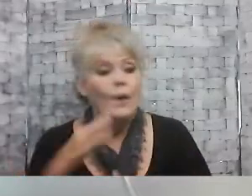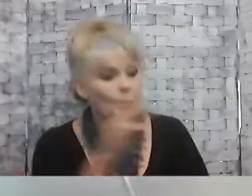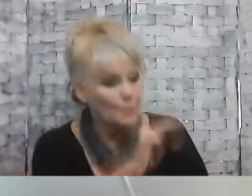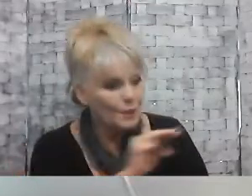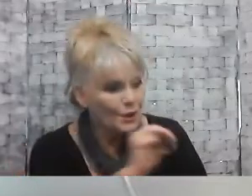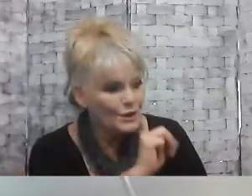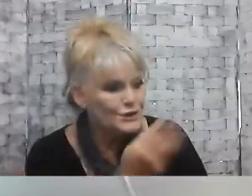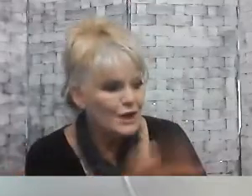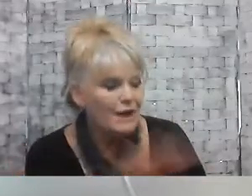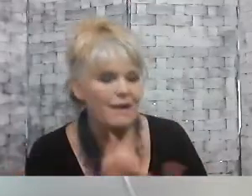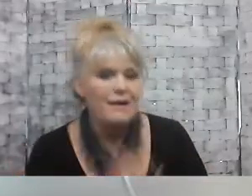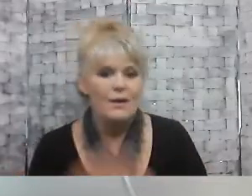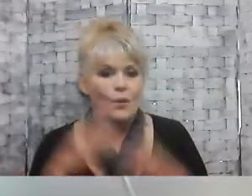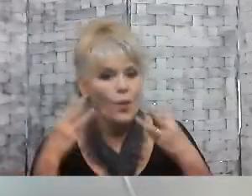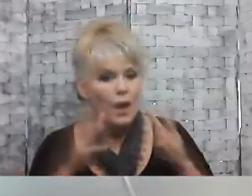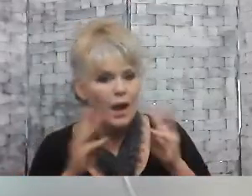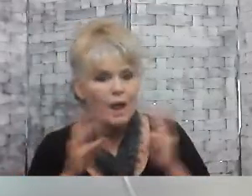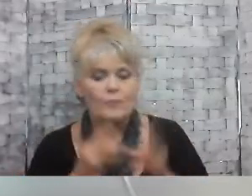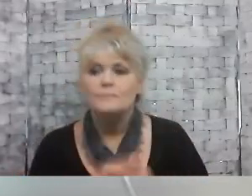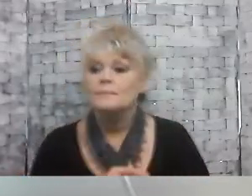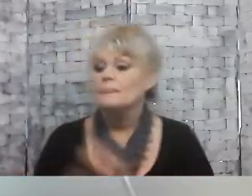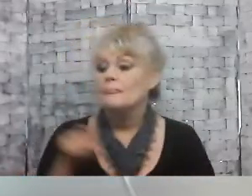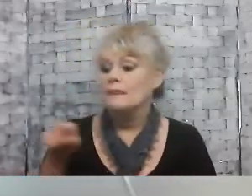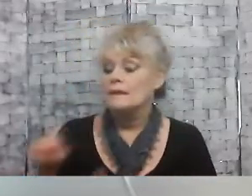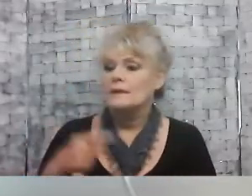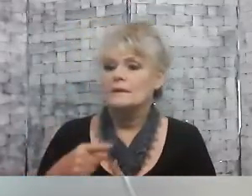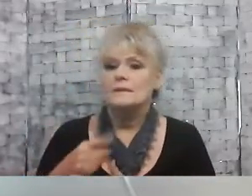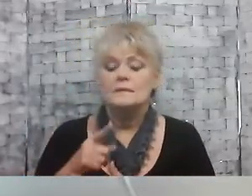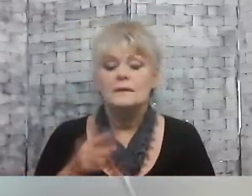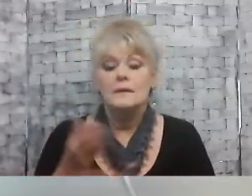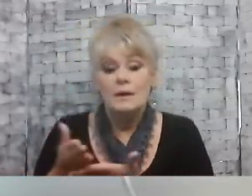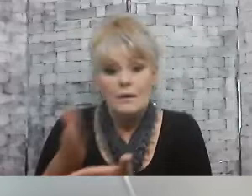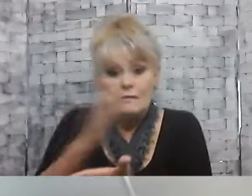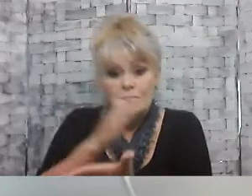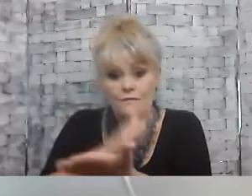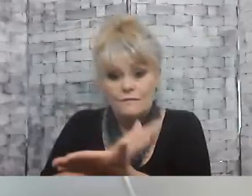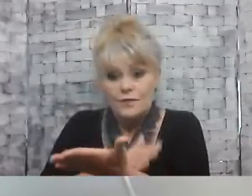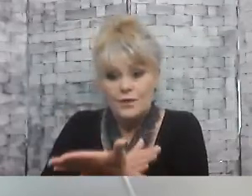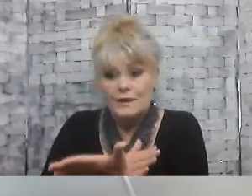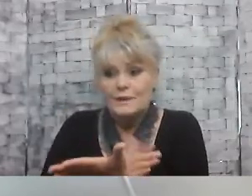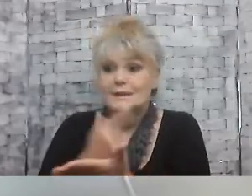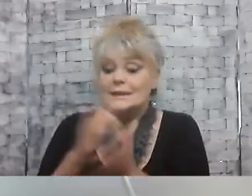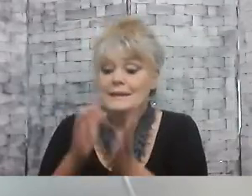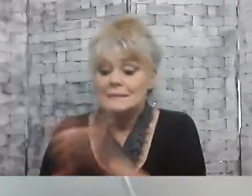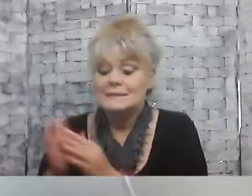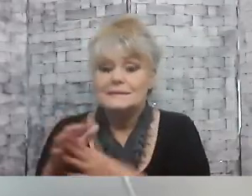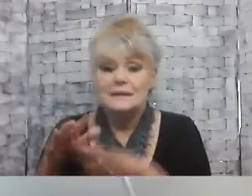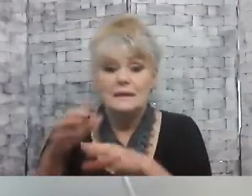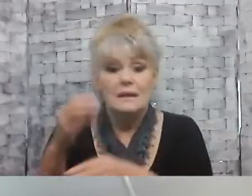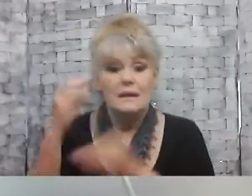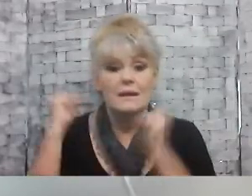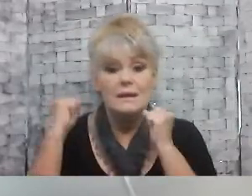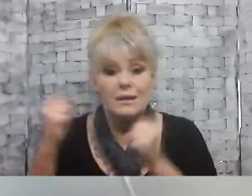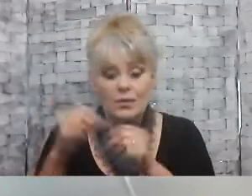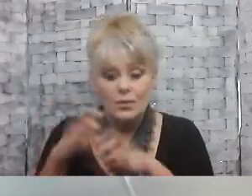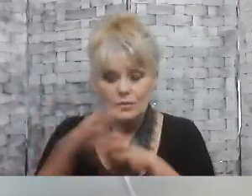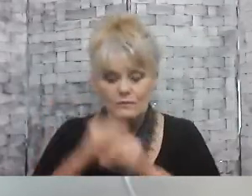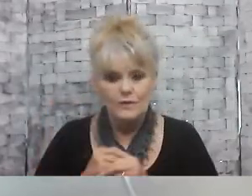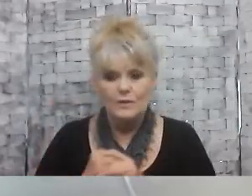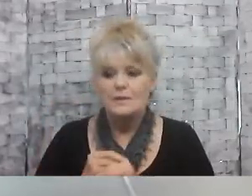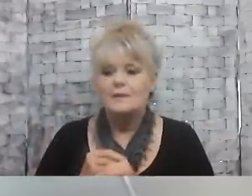ja. Ja. Maar wat het hy net voor die stukkie gesê? Jylle sal krag ontvang.